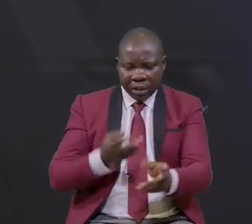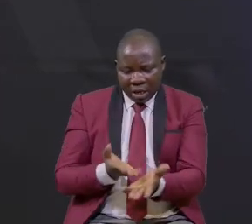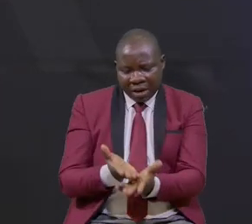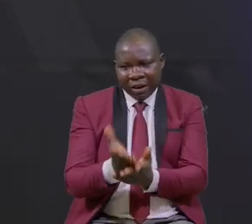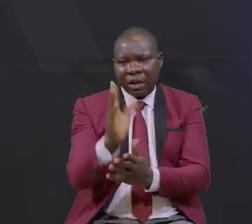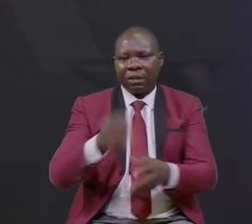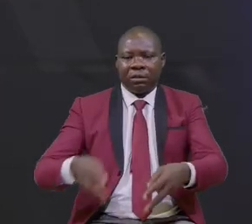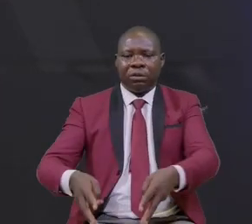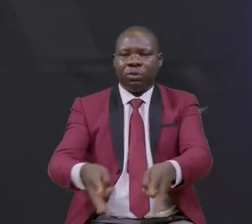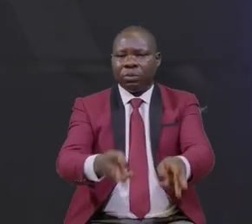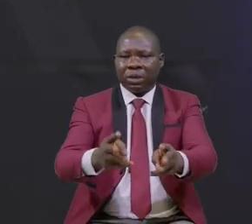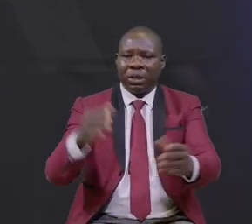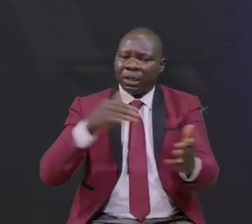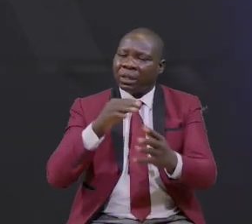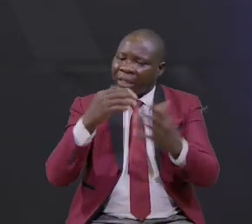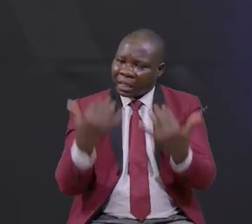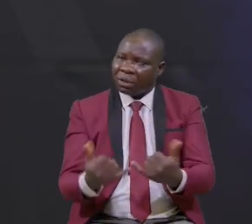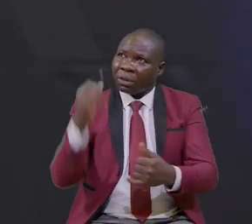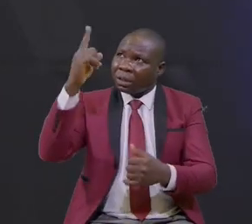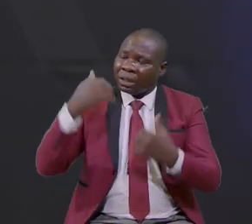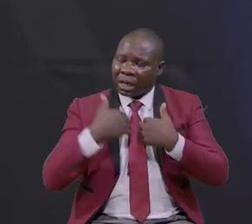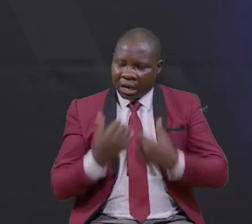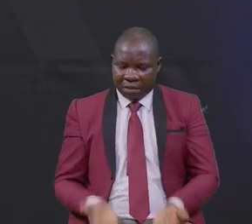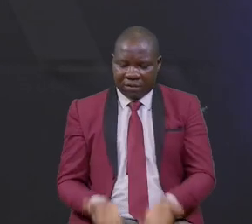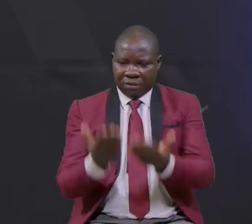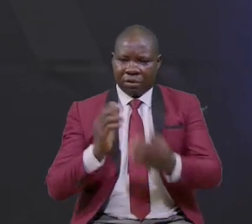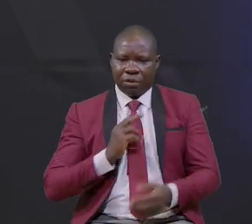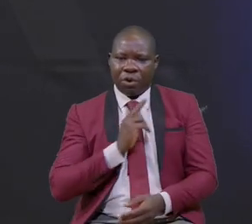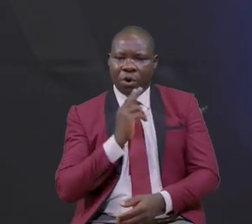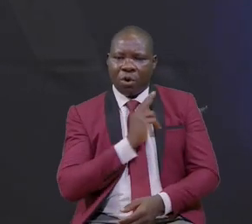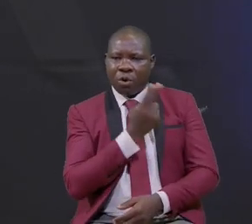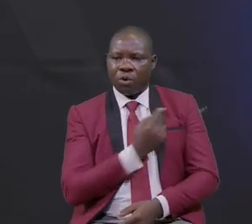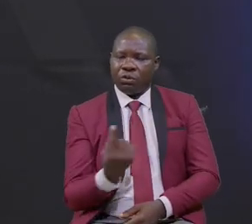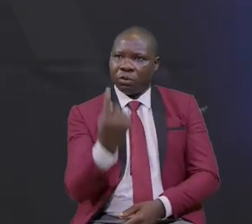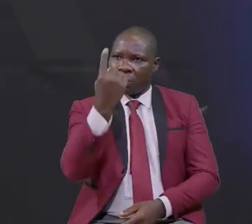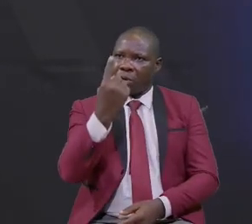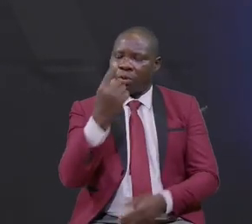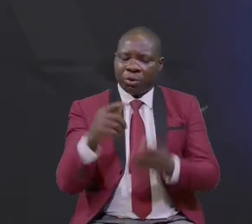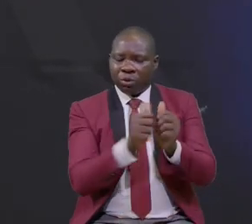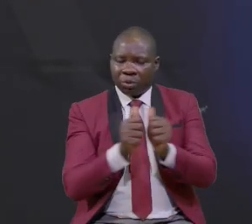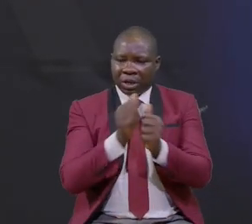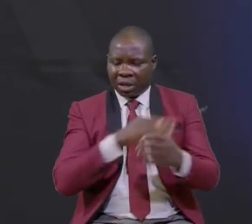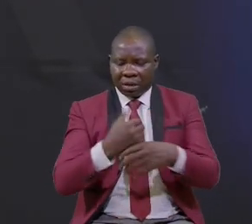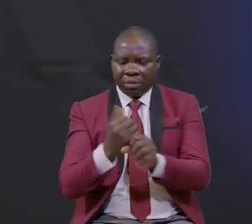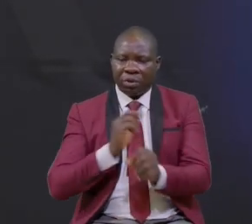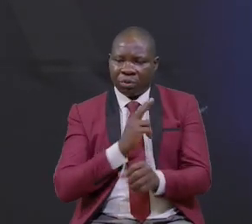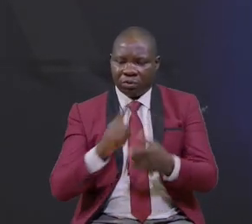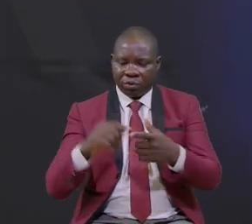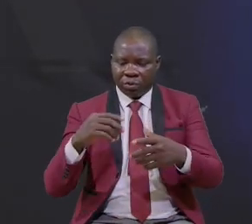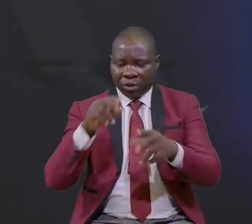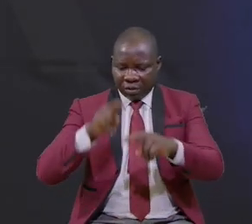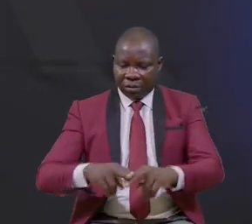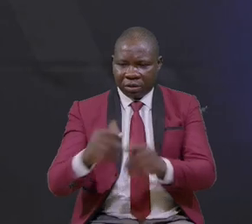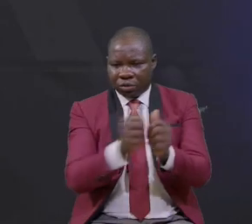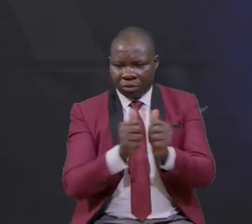nous a ressuscité ensemble et nous a fait asseoir ensemble dans les lieux célestes